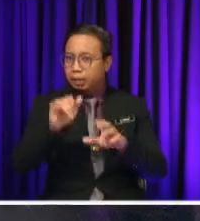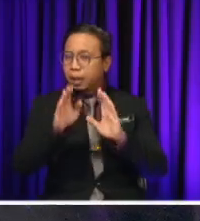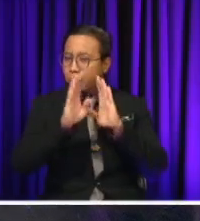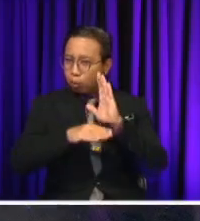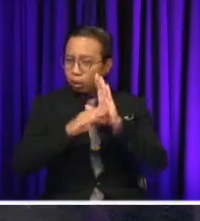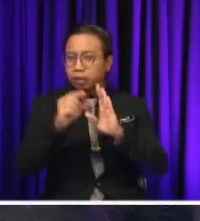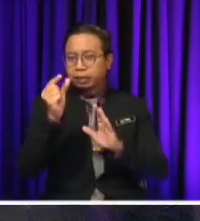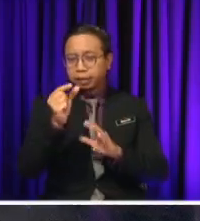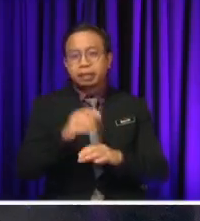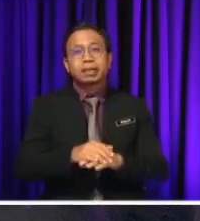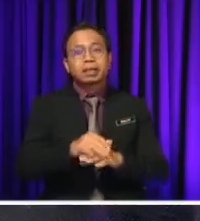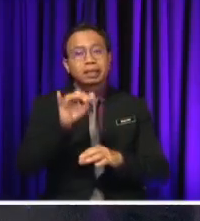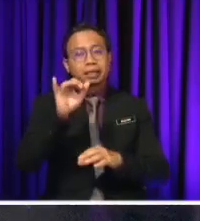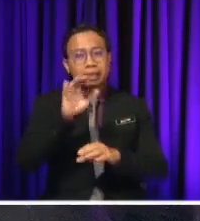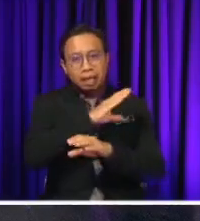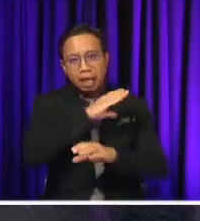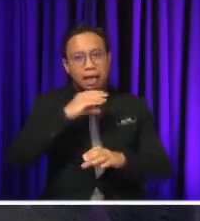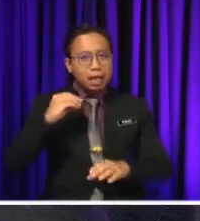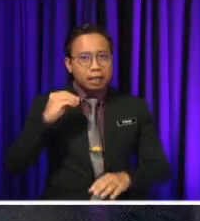tapi cantik